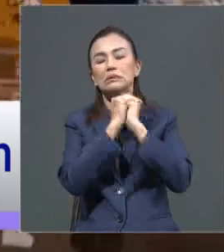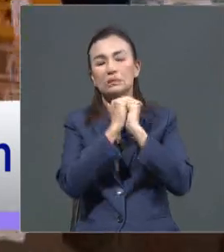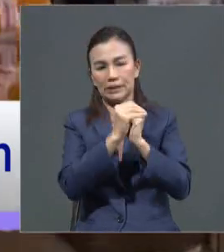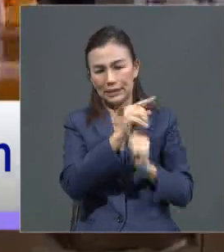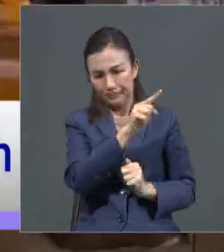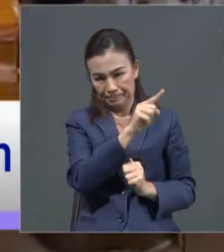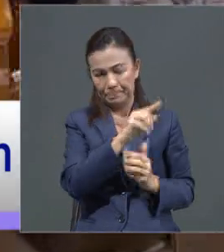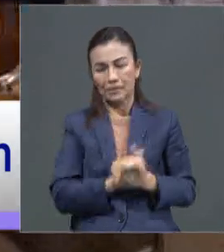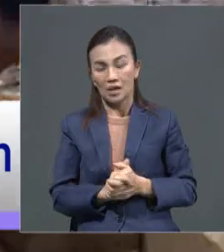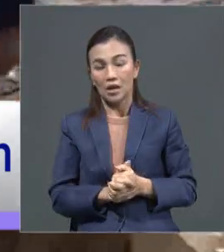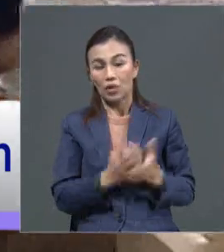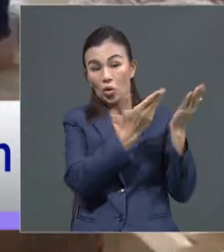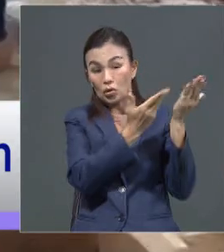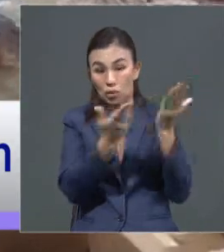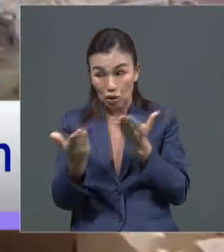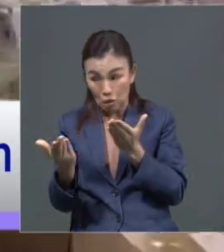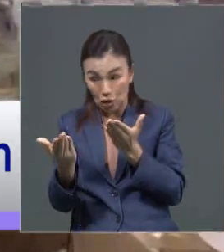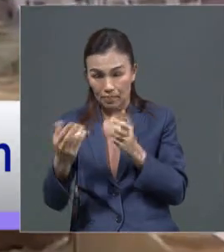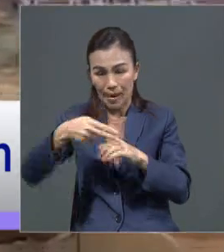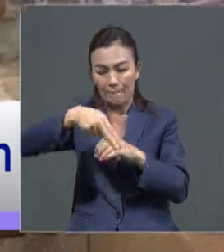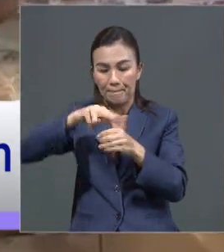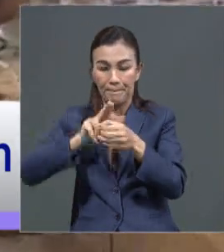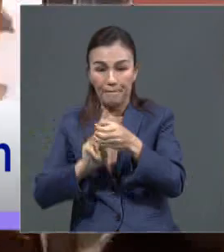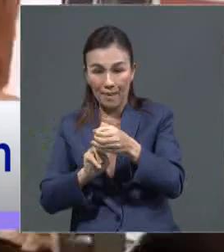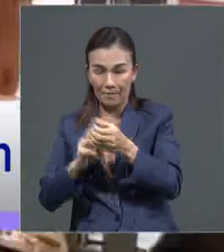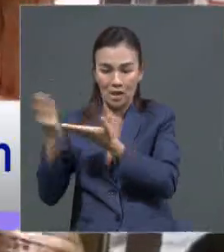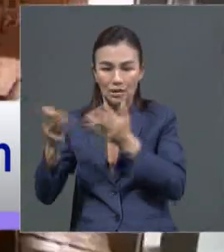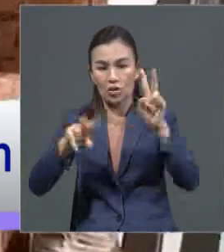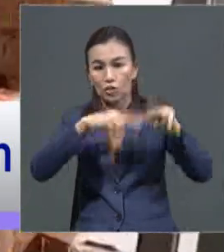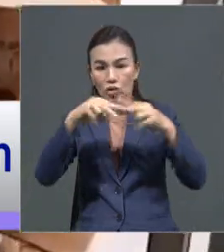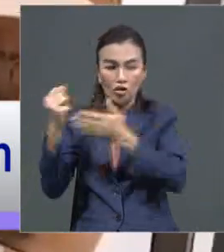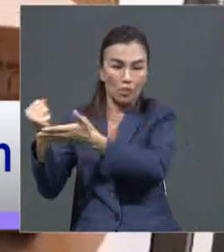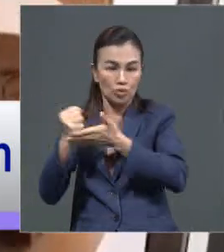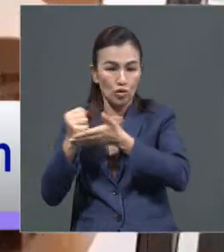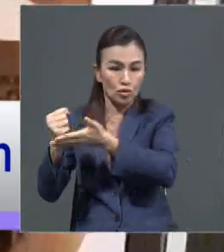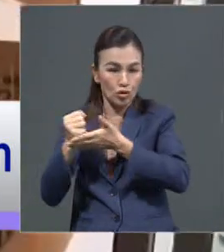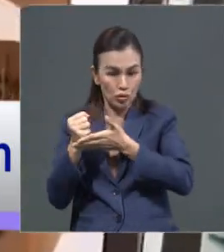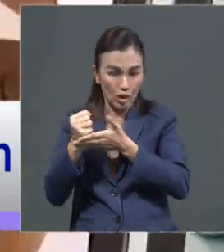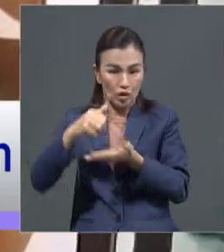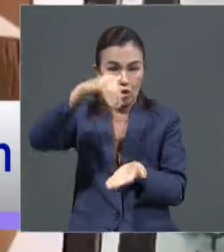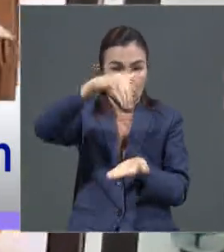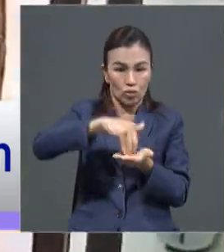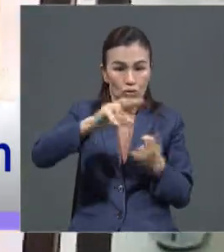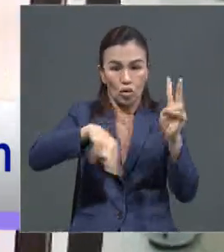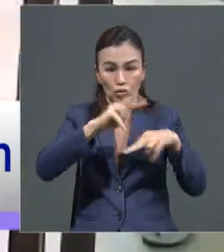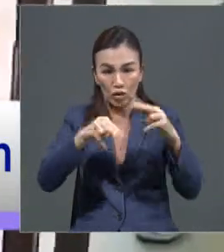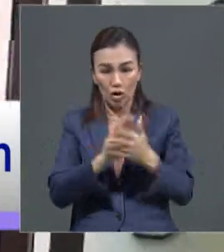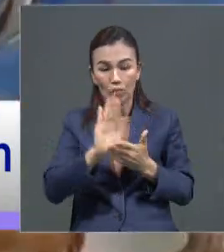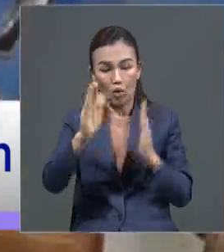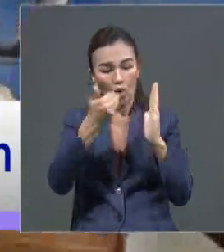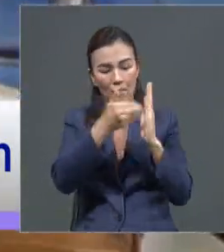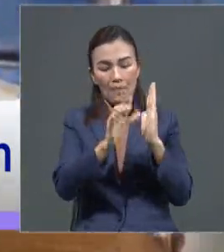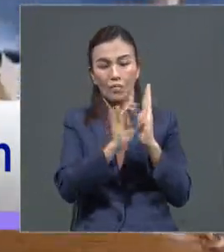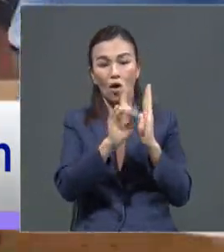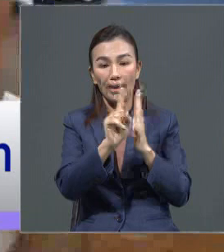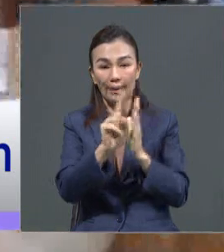จึงเชิญศุลกากรมาร่วมตรวจสอบที่สถานีตำรวจทางหลวง 1กองกำกับการ 4กองบังคับการตำรวจทางหลวงร้อยเอ็ดพบว่า